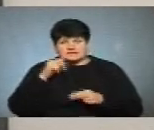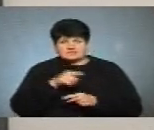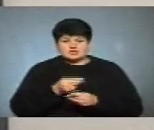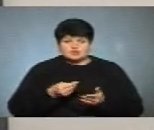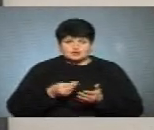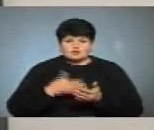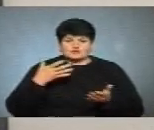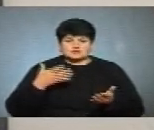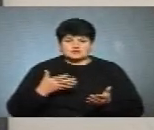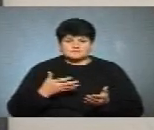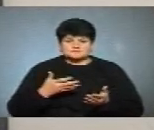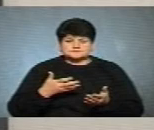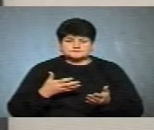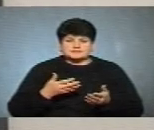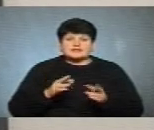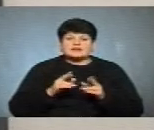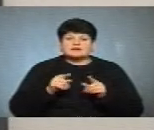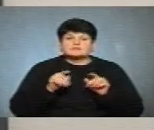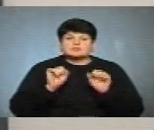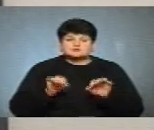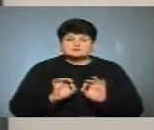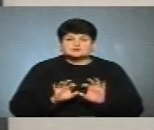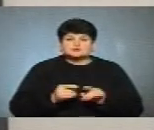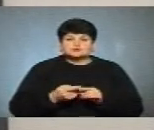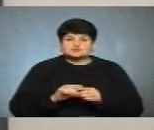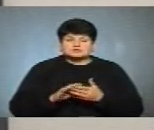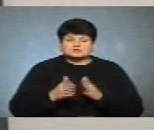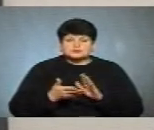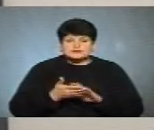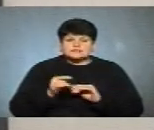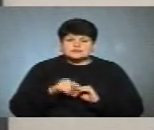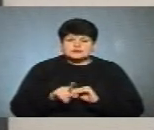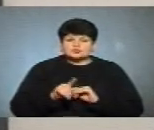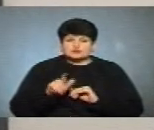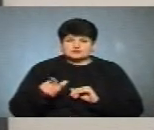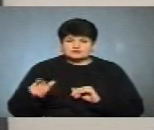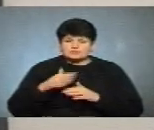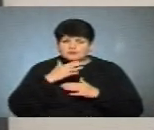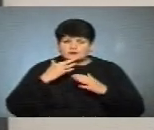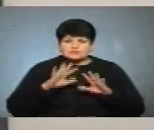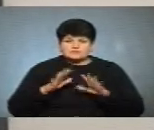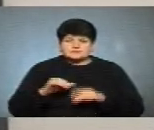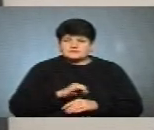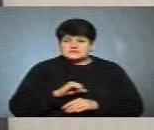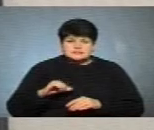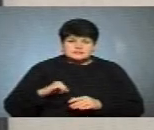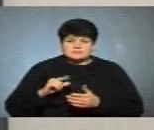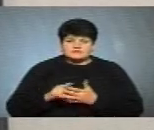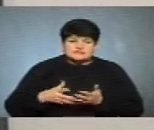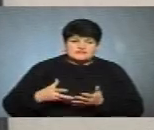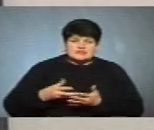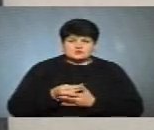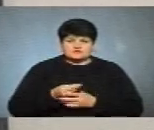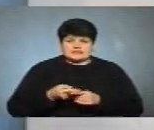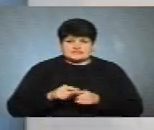дорожчі. Власне, як ви можете прокоментувати цю ситуацію, власне, те, що люди в багатьох випадках самі мусять фінансувати це